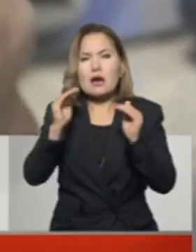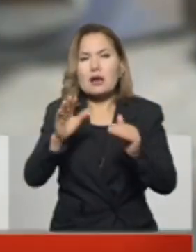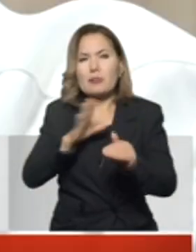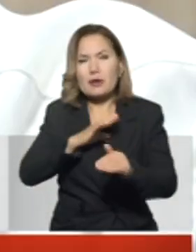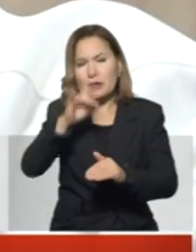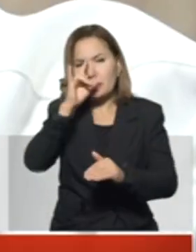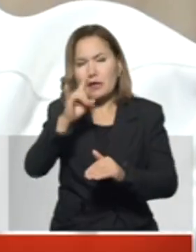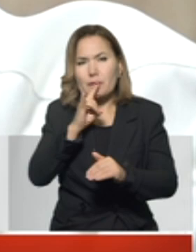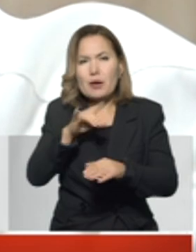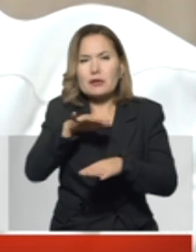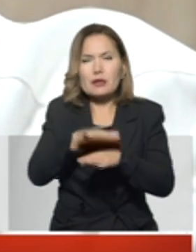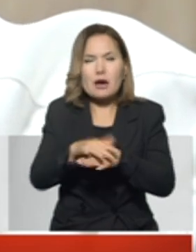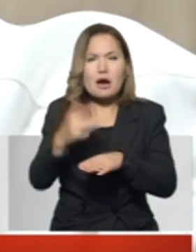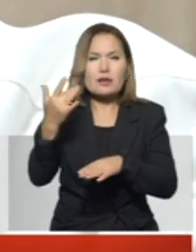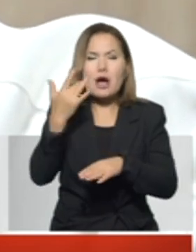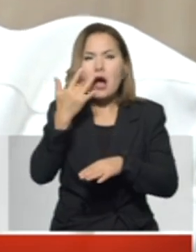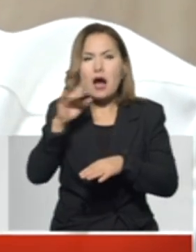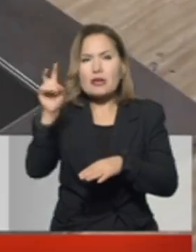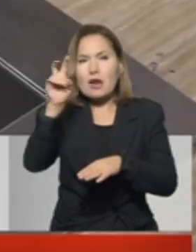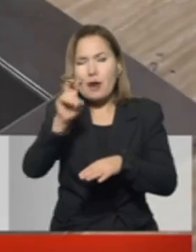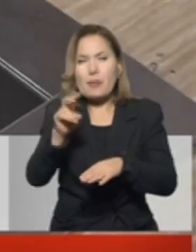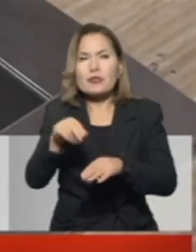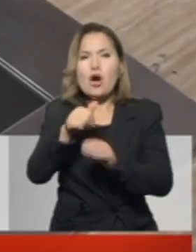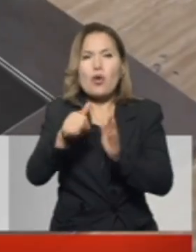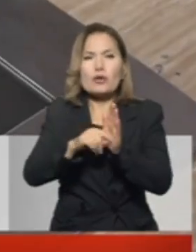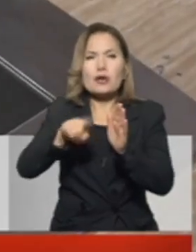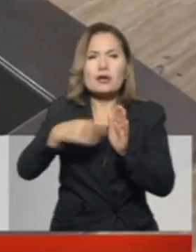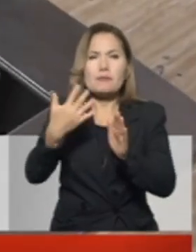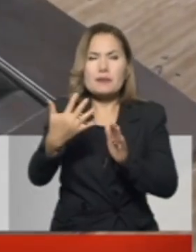артқан. Қазақстандық банктер ақш валютасын